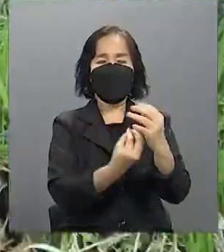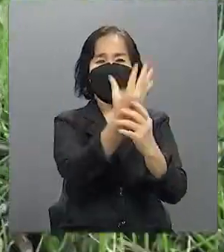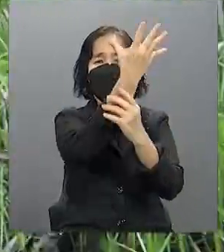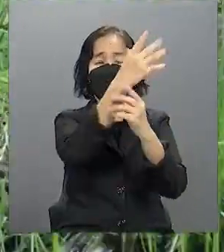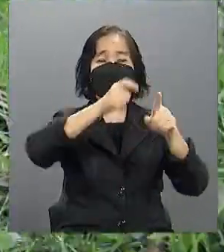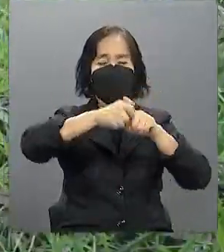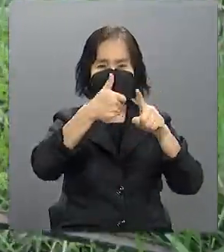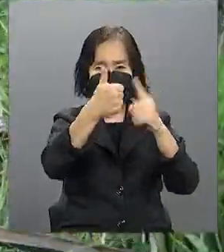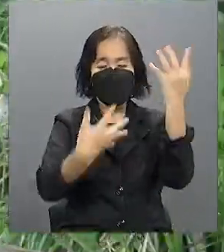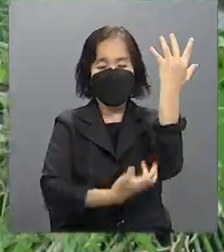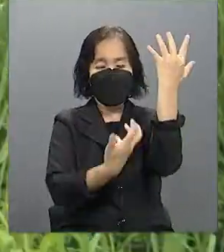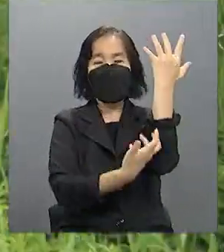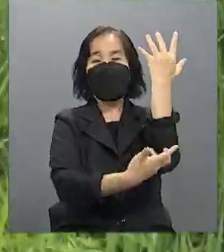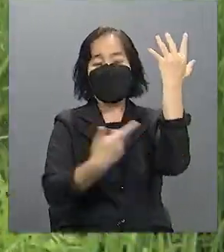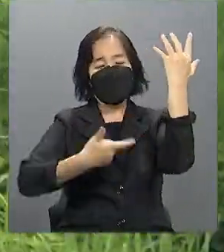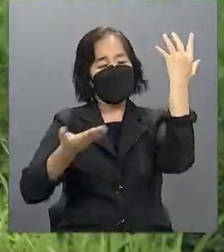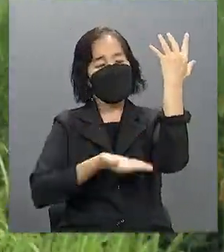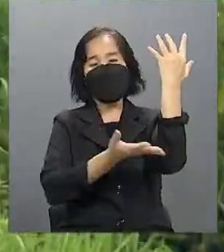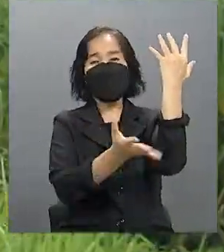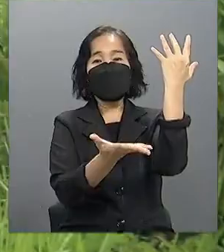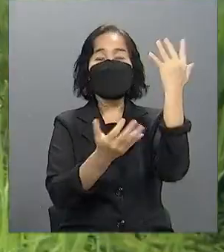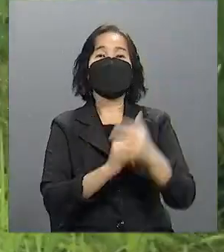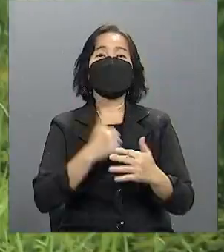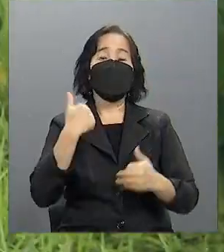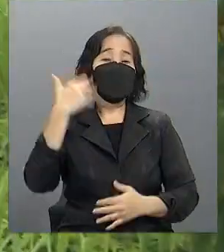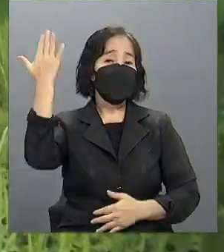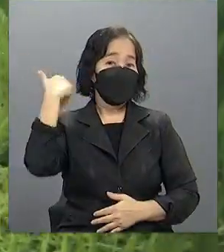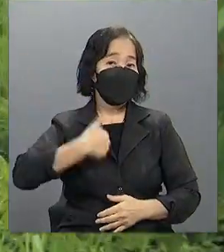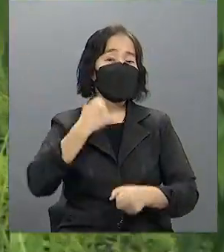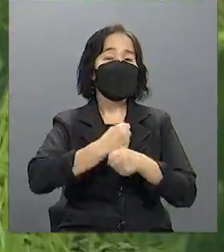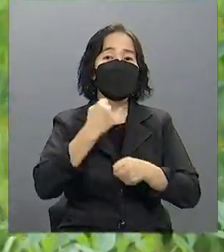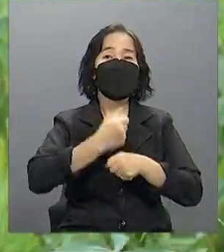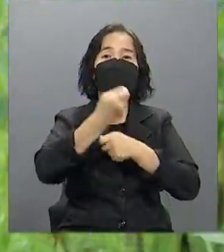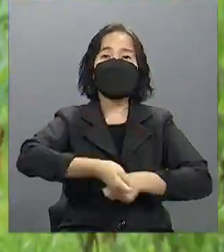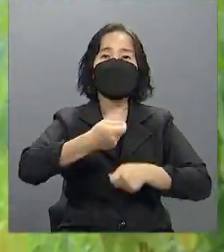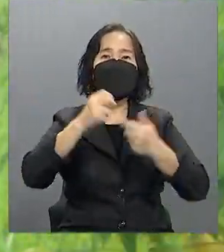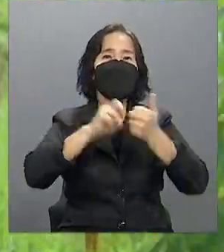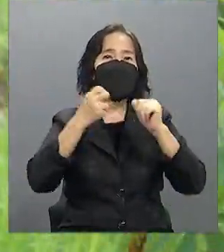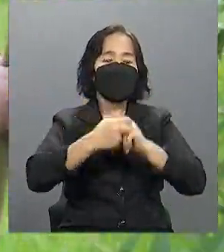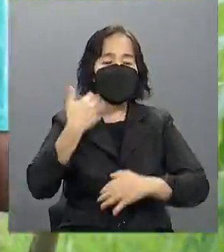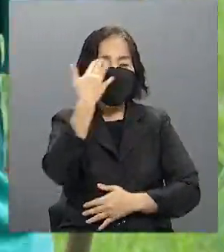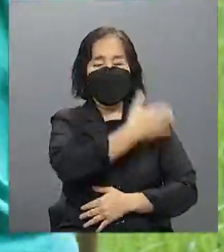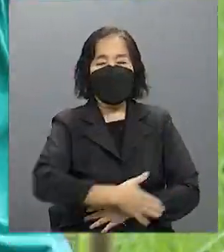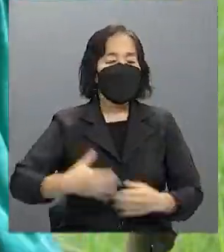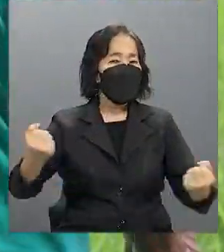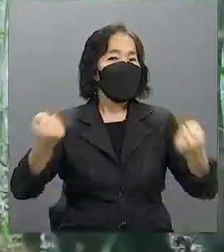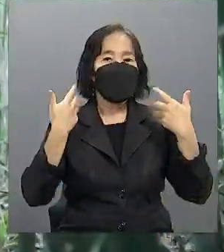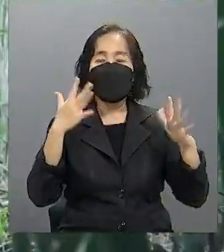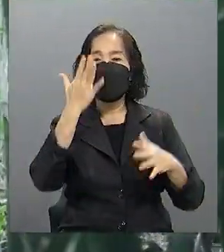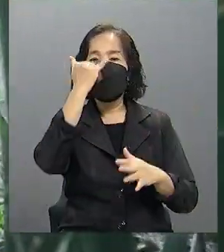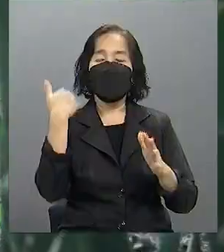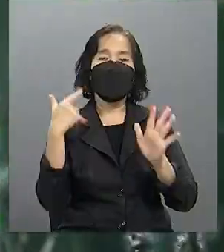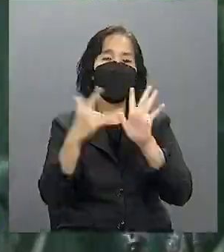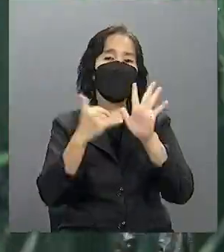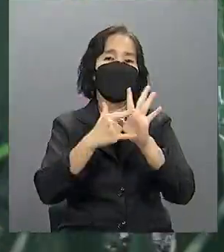ลุงบุญแทนเกษตรกรณบ้านห้วยม่วงที่ประสบปัญหาด้านสุขภาพจากการใช้สารเคมีกำจัดศัตรู